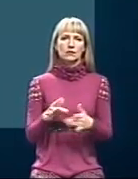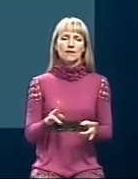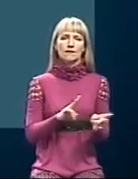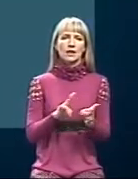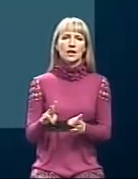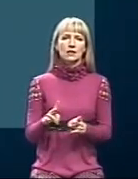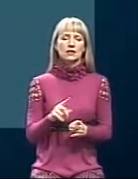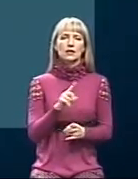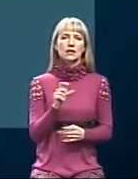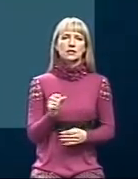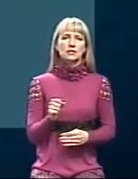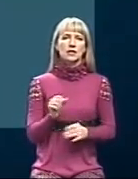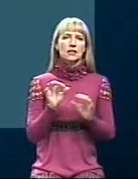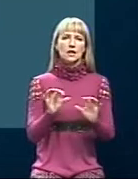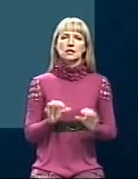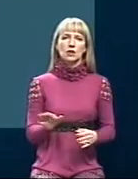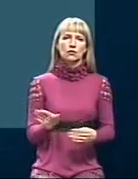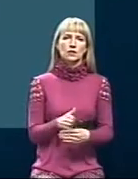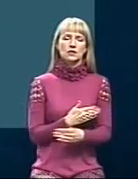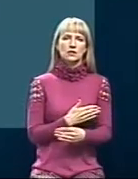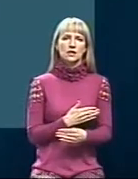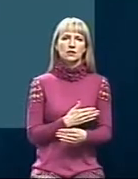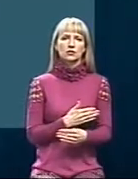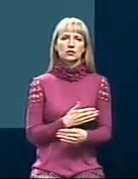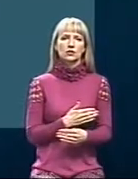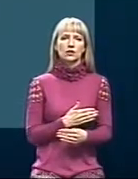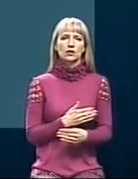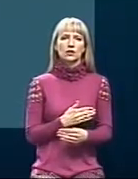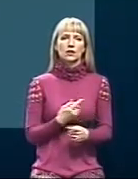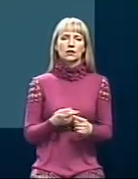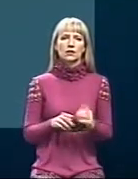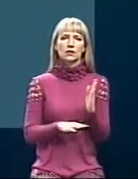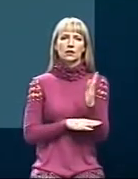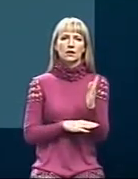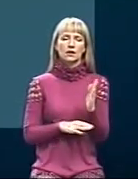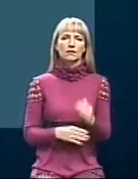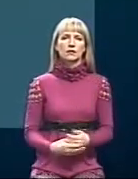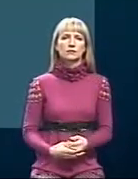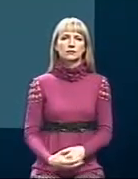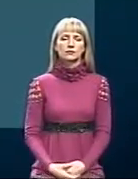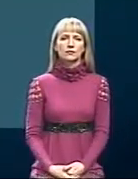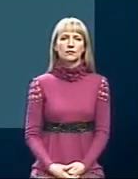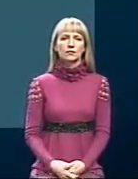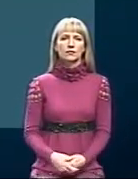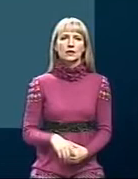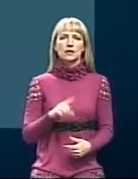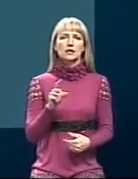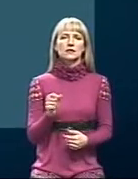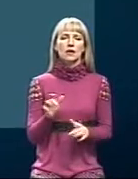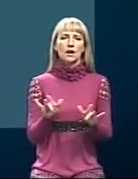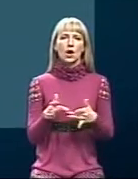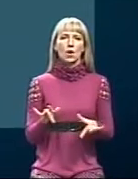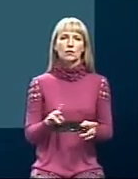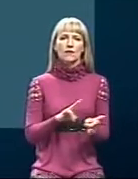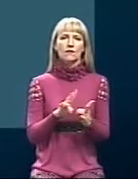за кожне незаконне знесення дерев хвойних порід в залежності від діаметру. Тобто розрахунок шкоди здійснюється не